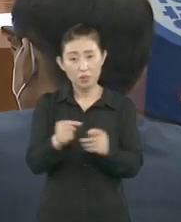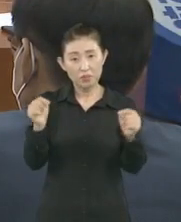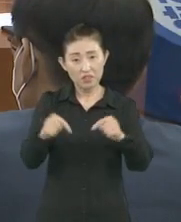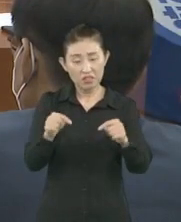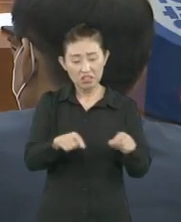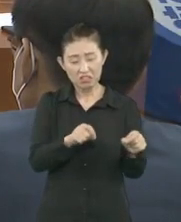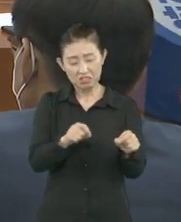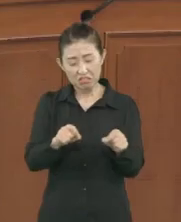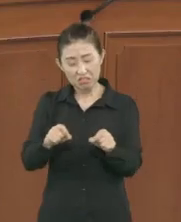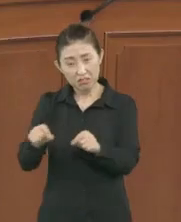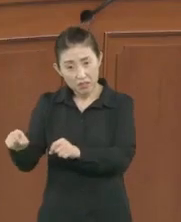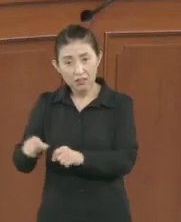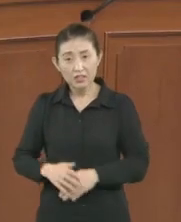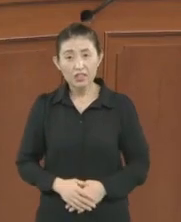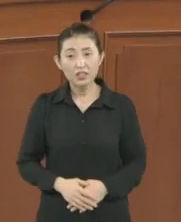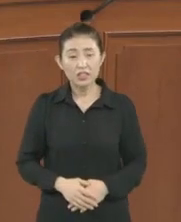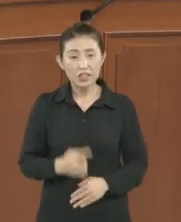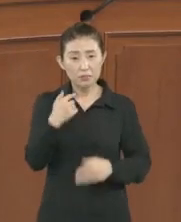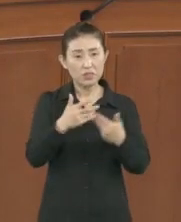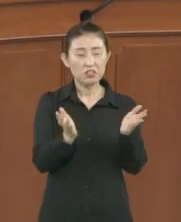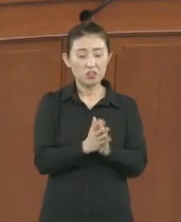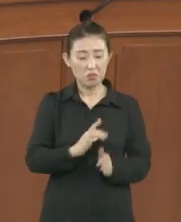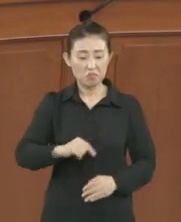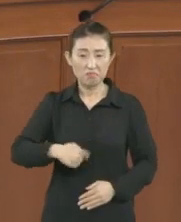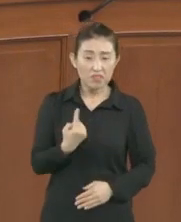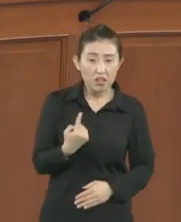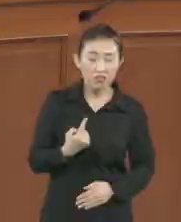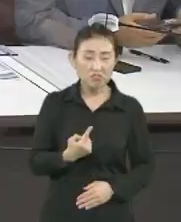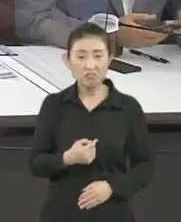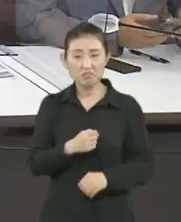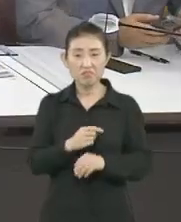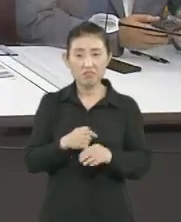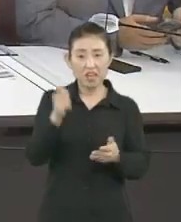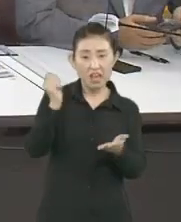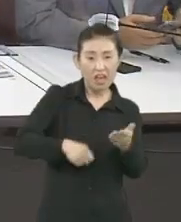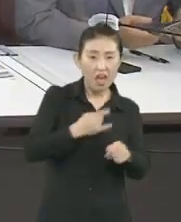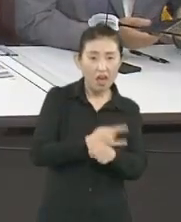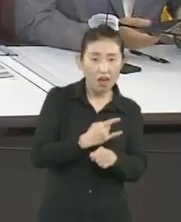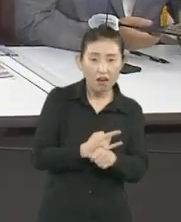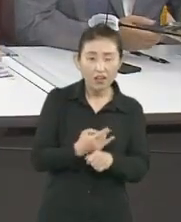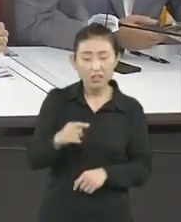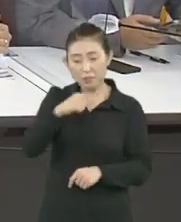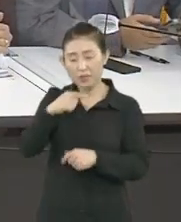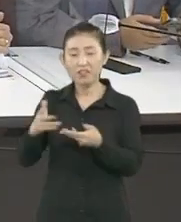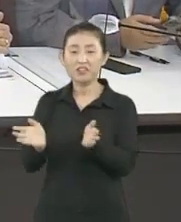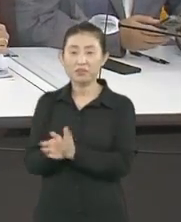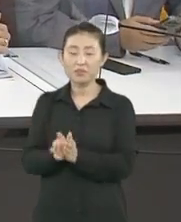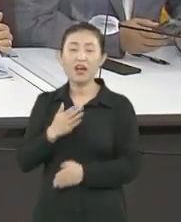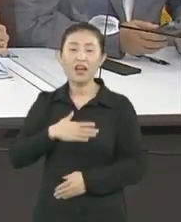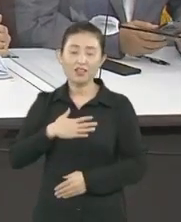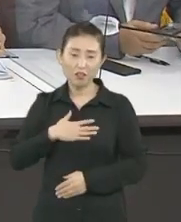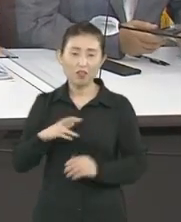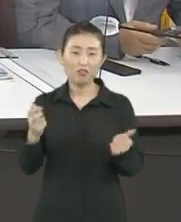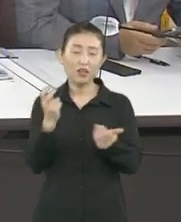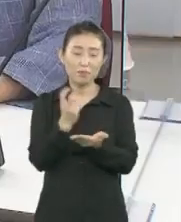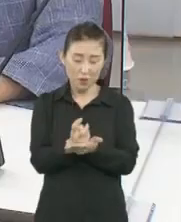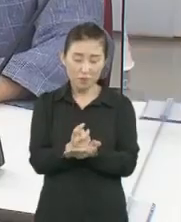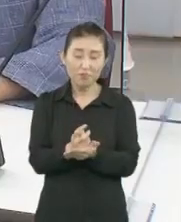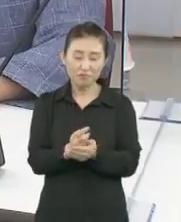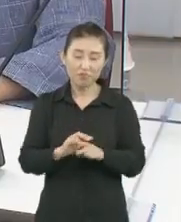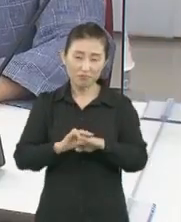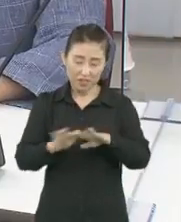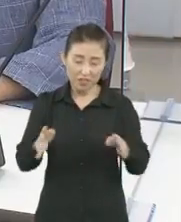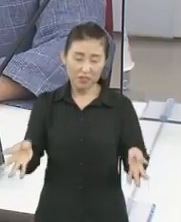논의가 지지부진하면서 민주당은 단독 처리 의사도 밝혔는데 국민의힘이 전격적으로 국회법 개정 의사를